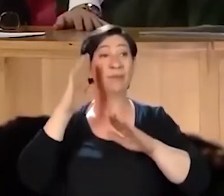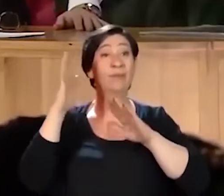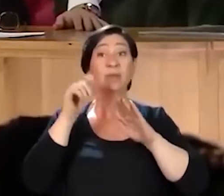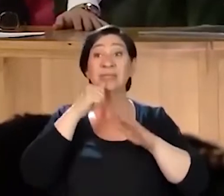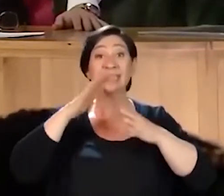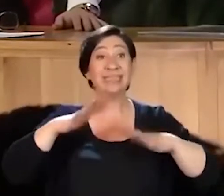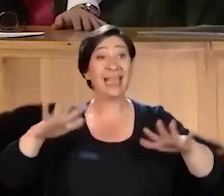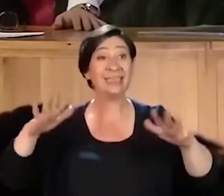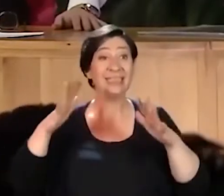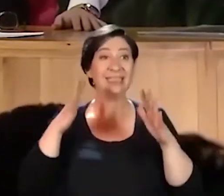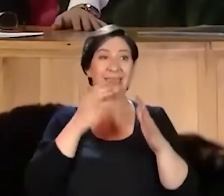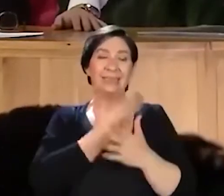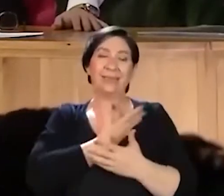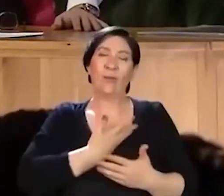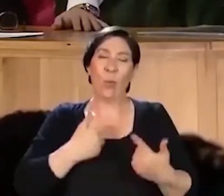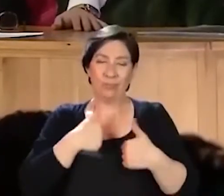Yani